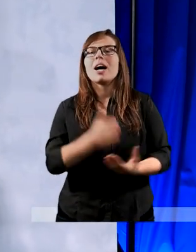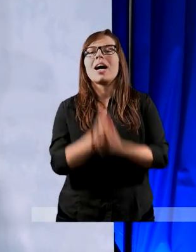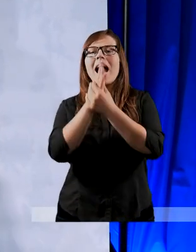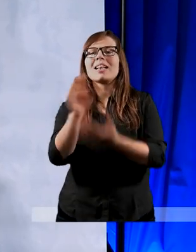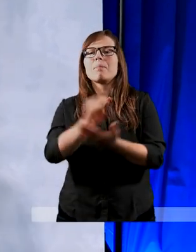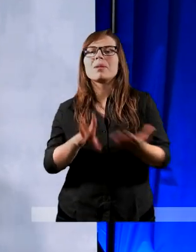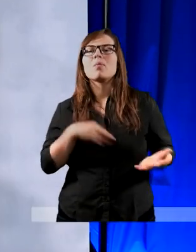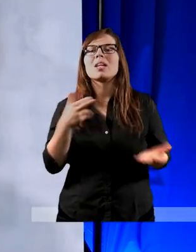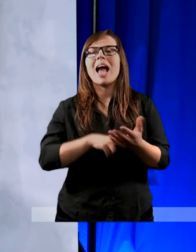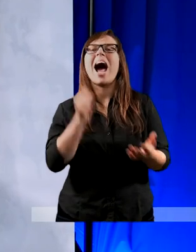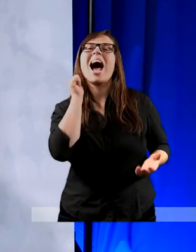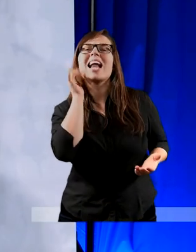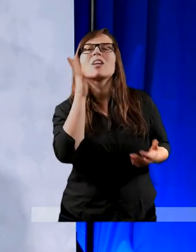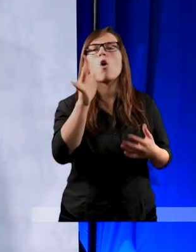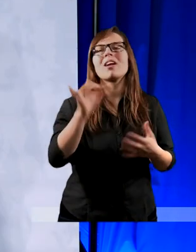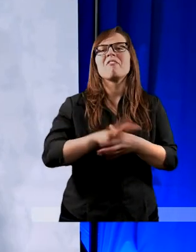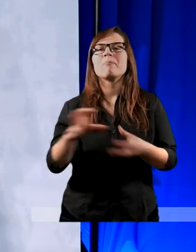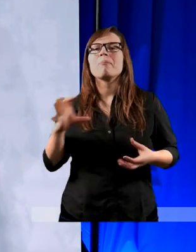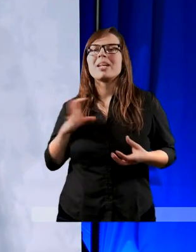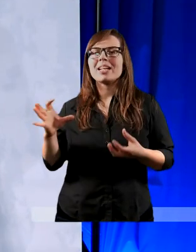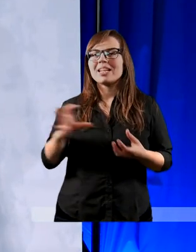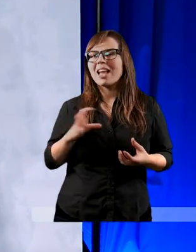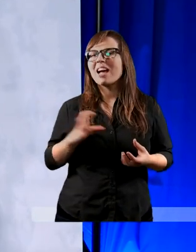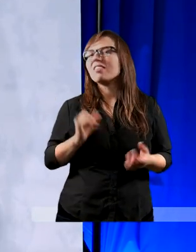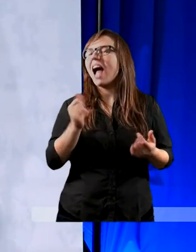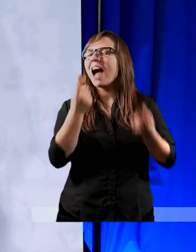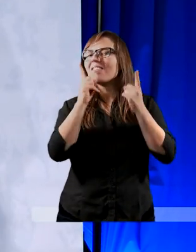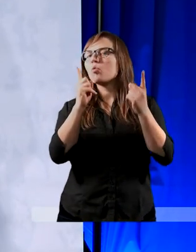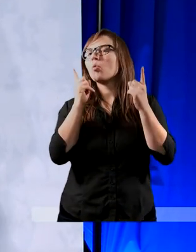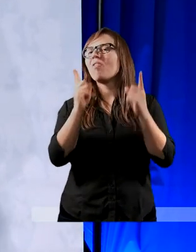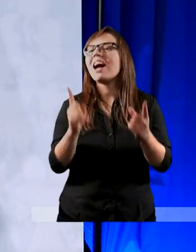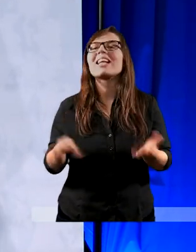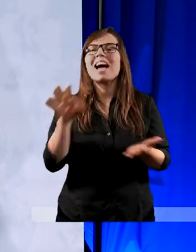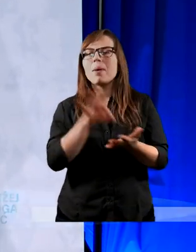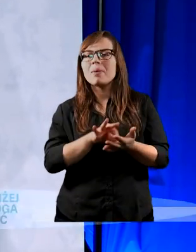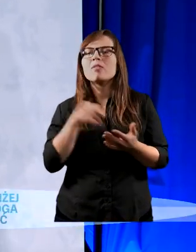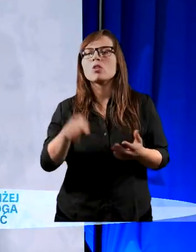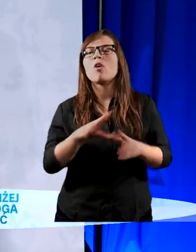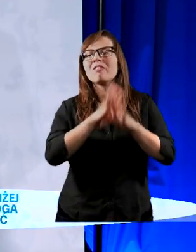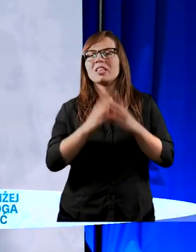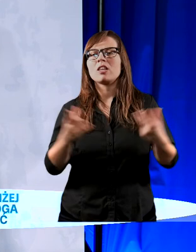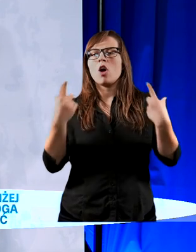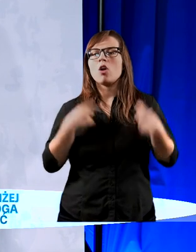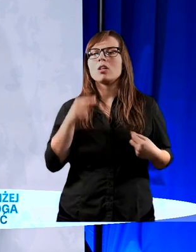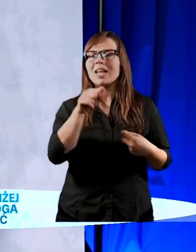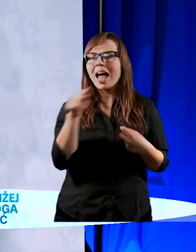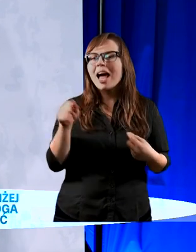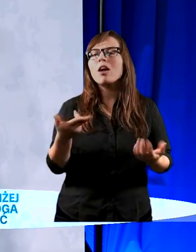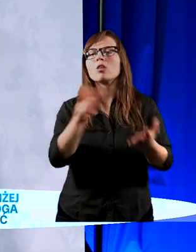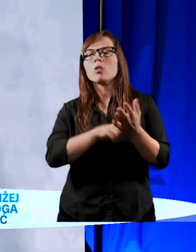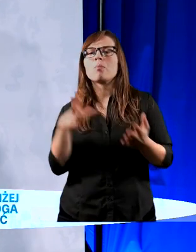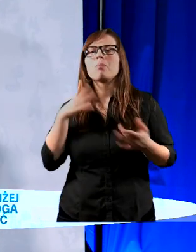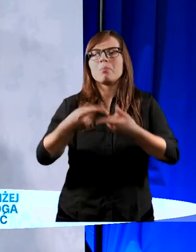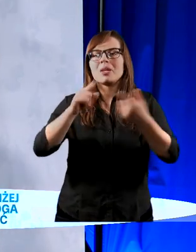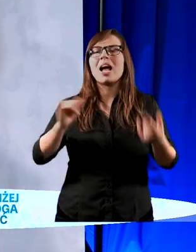Rady Pisma Świętego na co dzień i w biznesie. Jak zwróciliście uwagę, zapewne, to wszystkie osoby, te, które